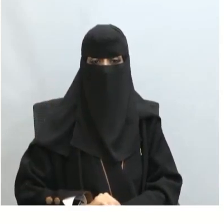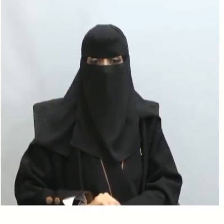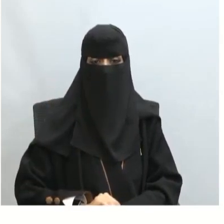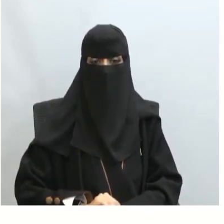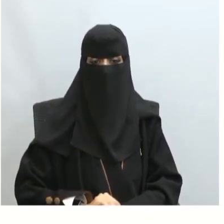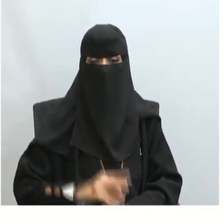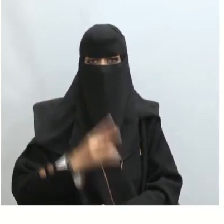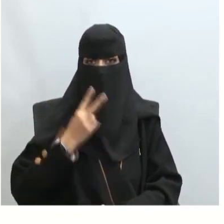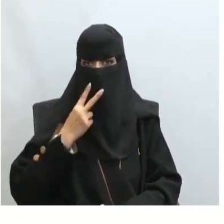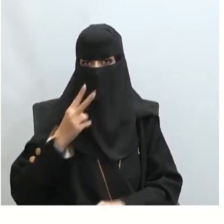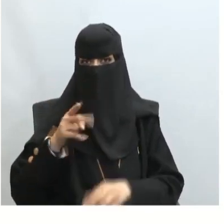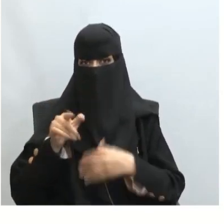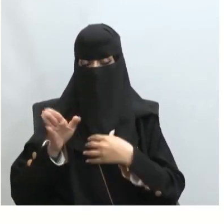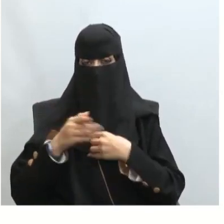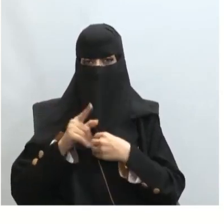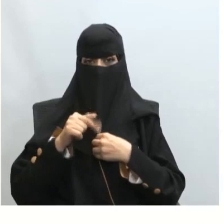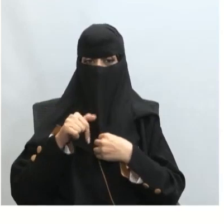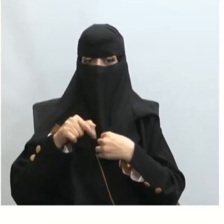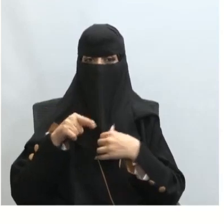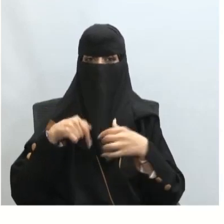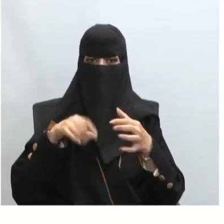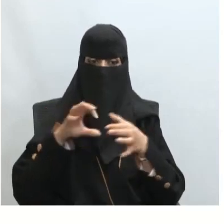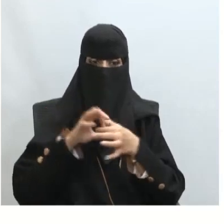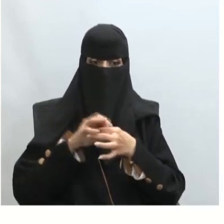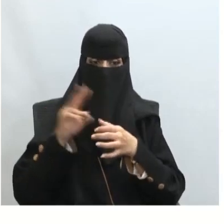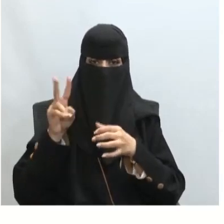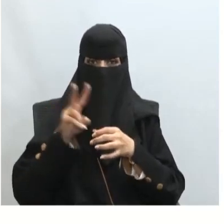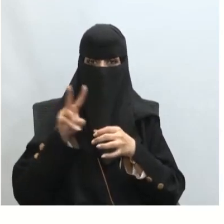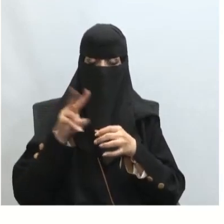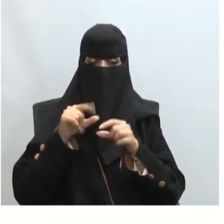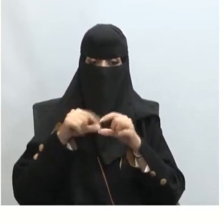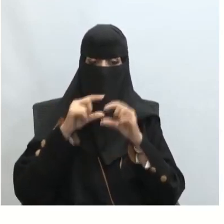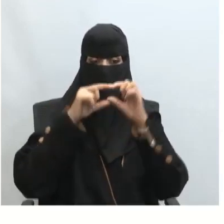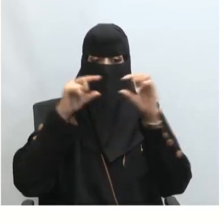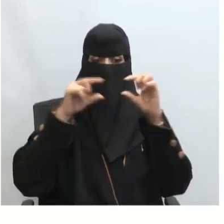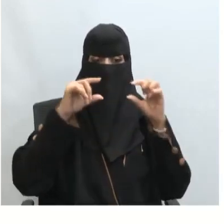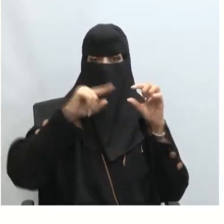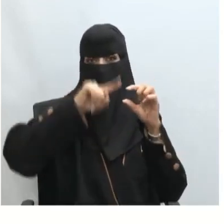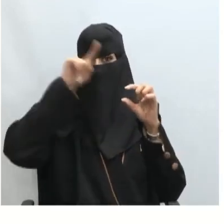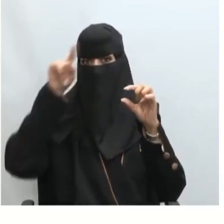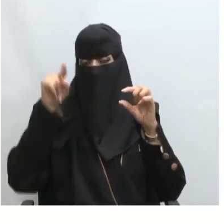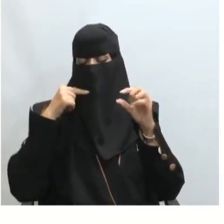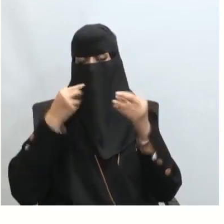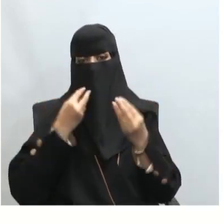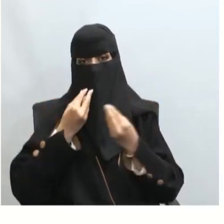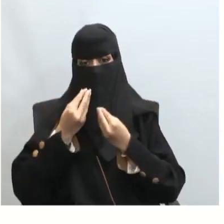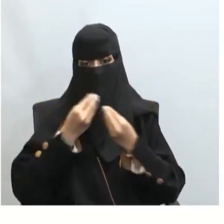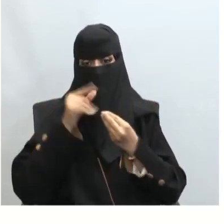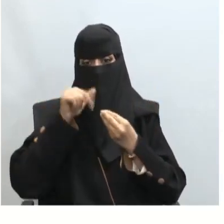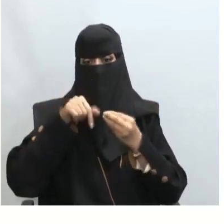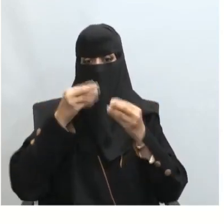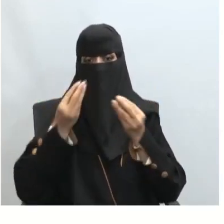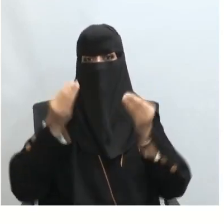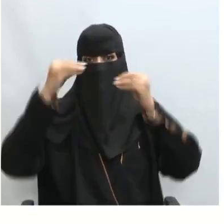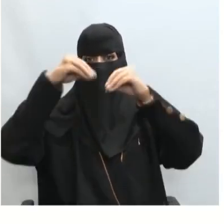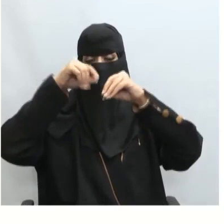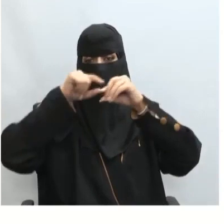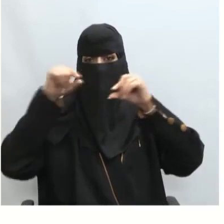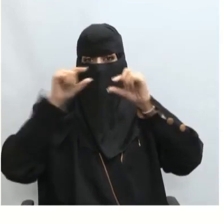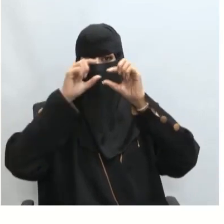انظروا الان ايضا رابطه ثنائيه ماذا سيحدث احسنتم اضافه